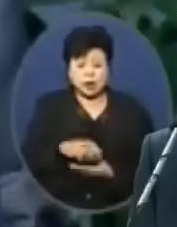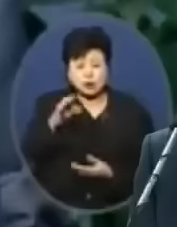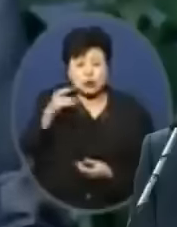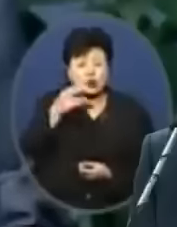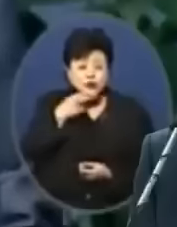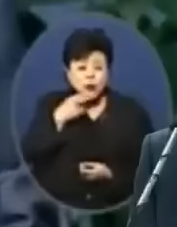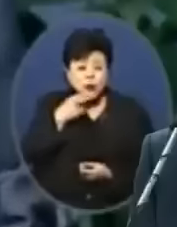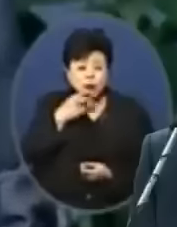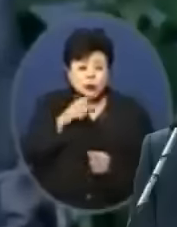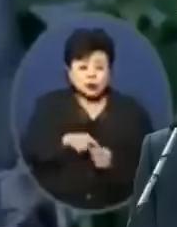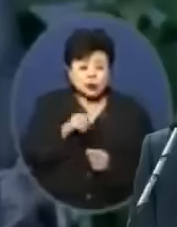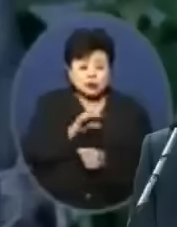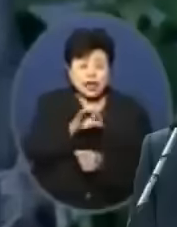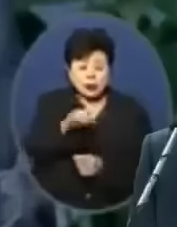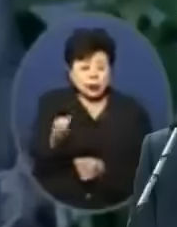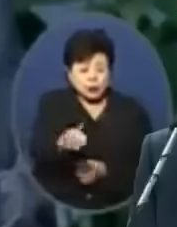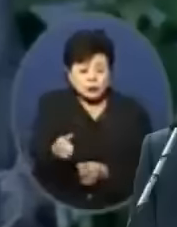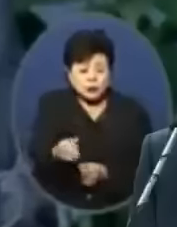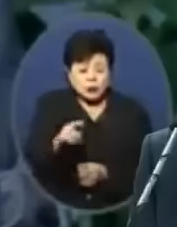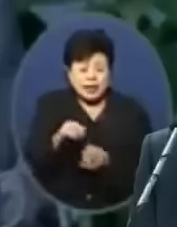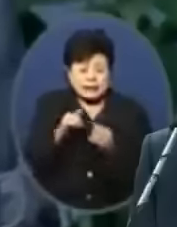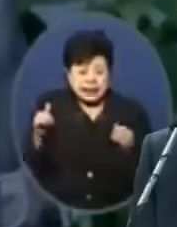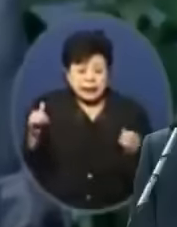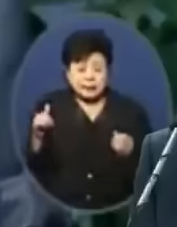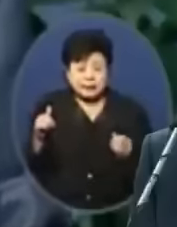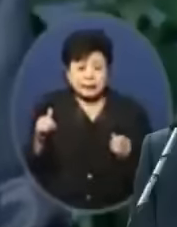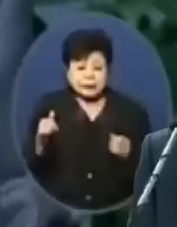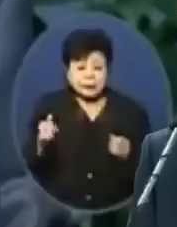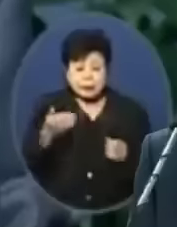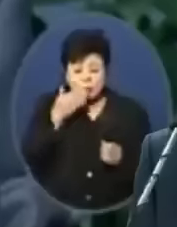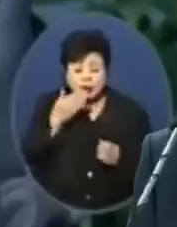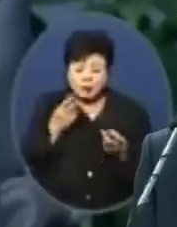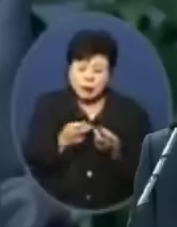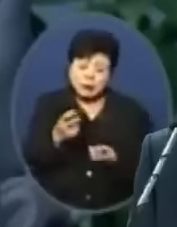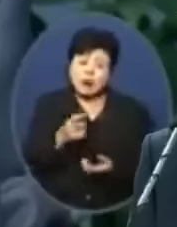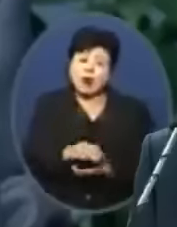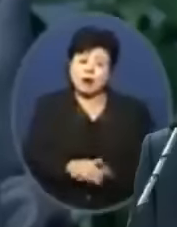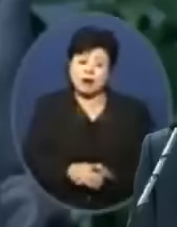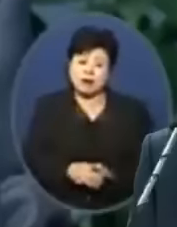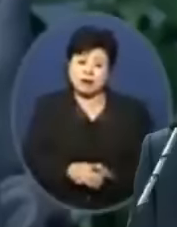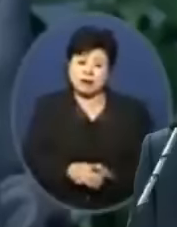돈도 없고 떡 살 곳도 없는데 만 명이나 되는 군중을 어떻게 먹입니까?